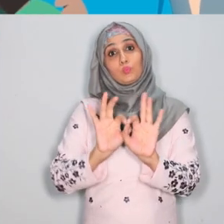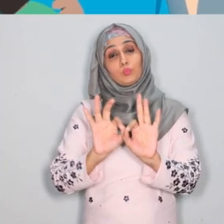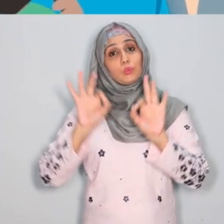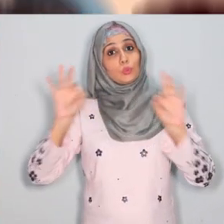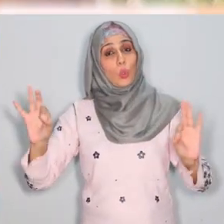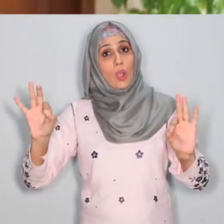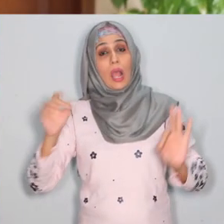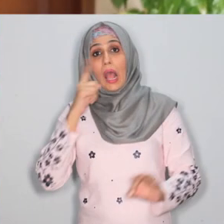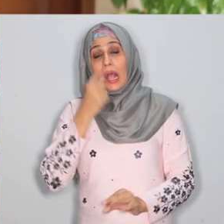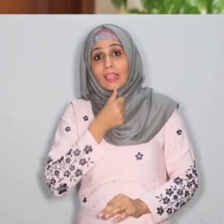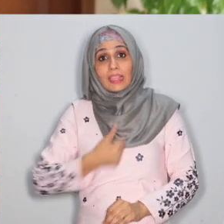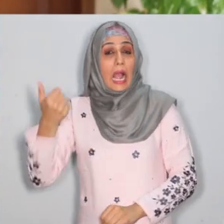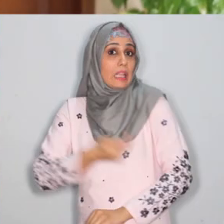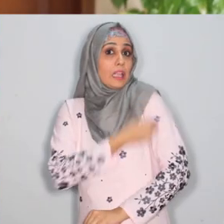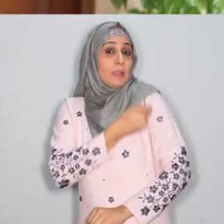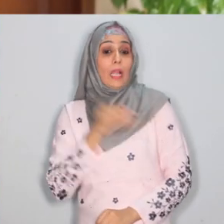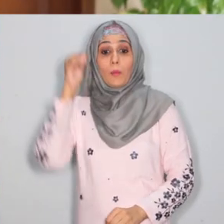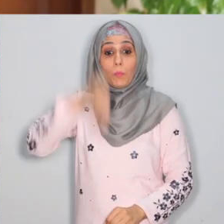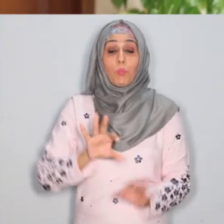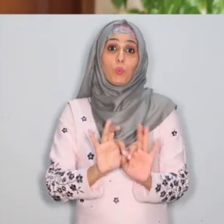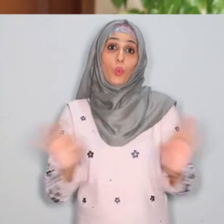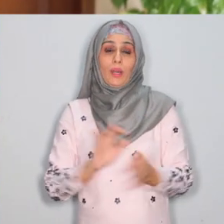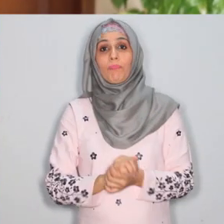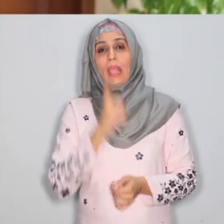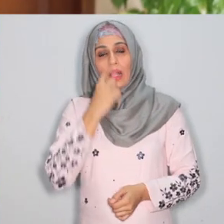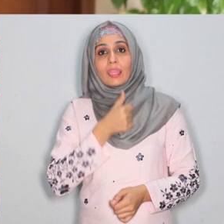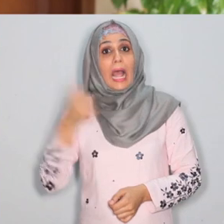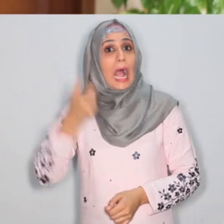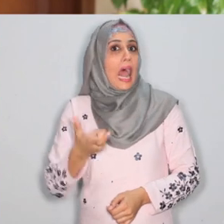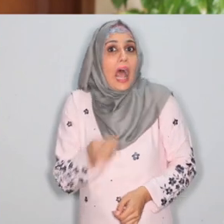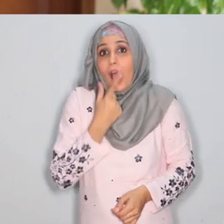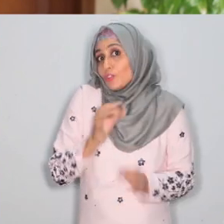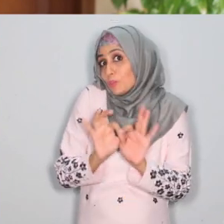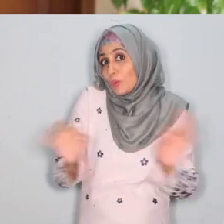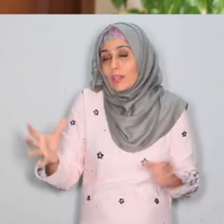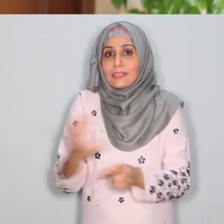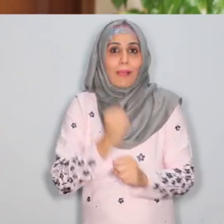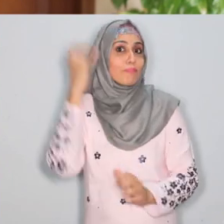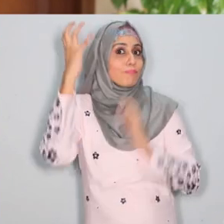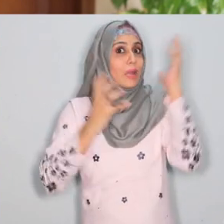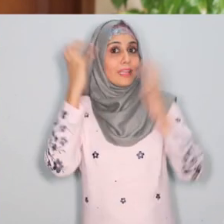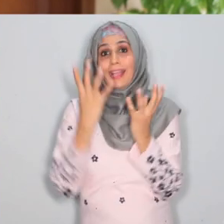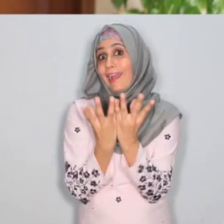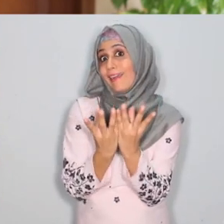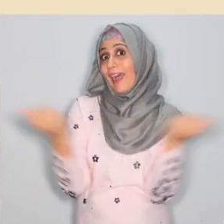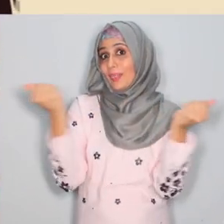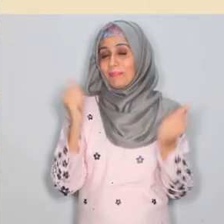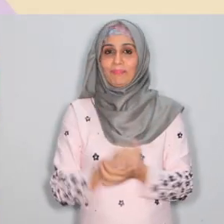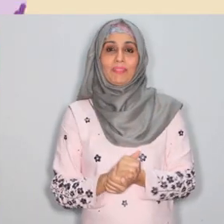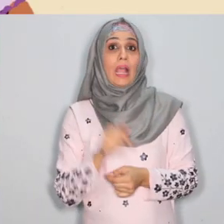लिया और दादी को अस्पताल पहुंचा दिया। दादी का इलाज भी हो गया और सबकी परेशानी भी दूर हो